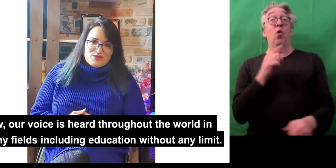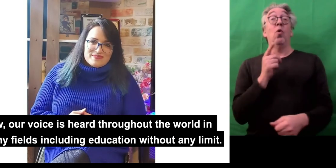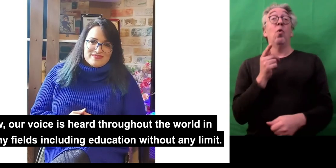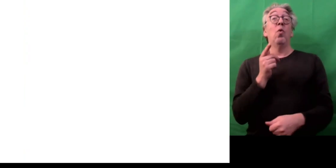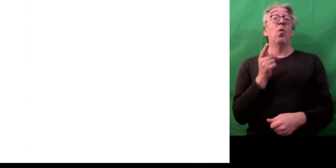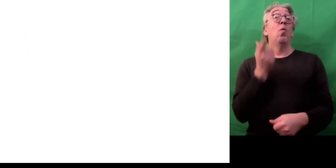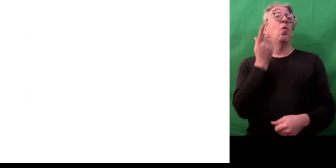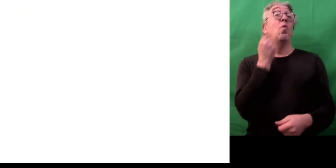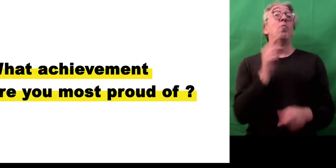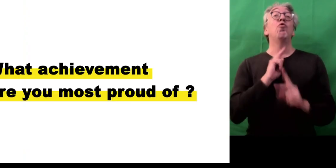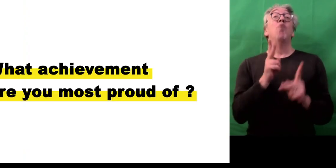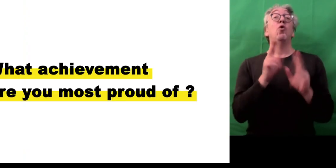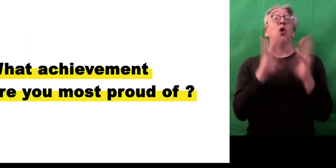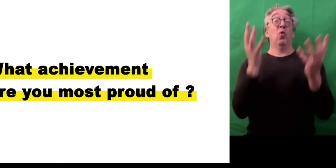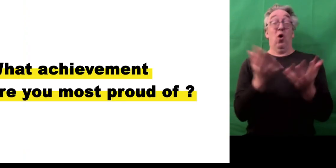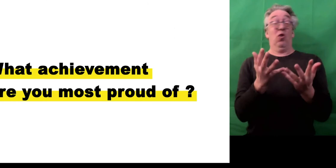duyuruyoruz.